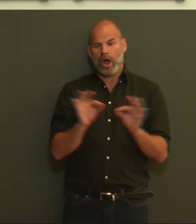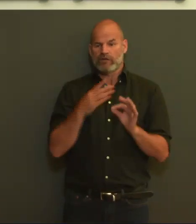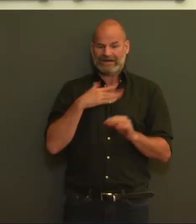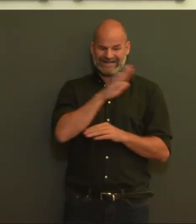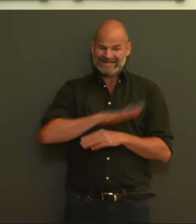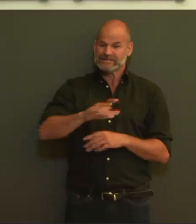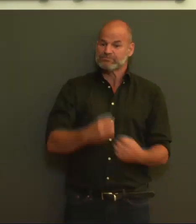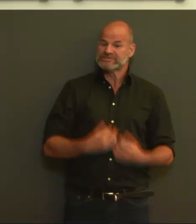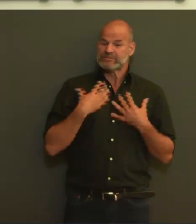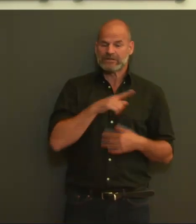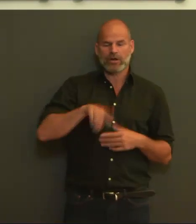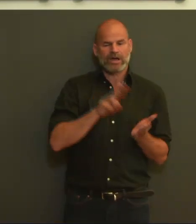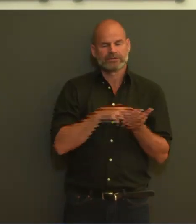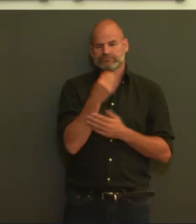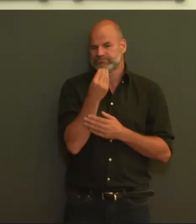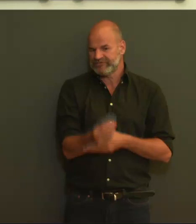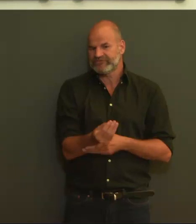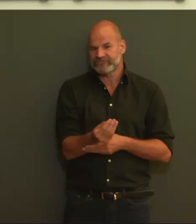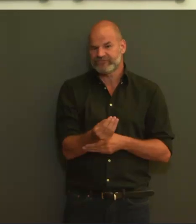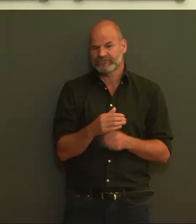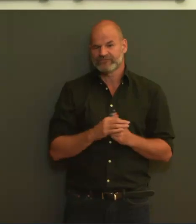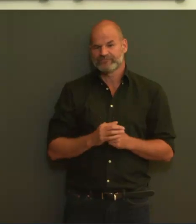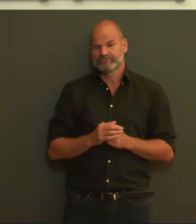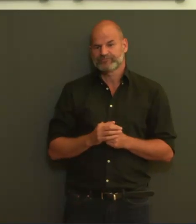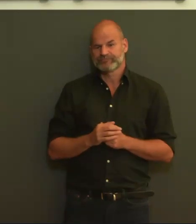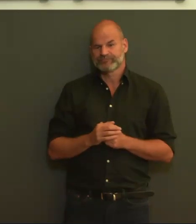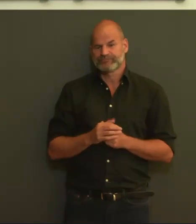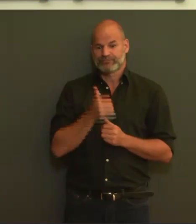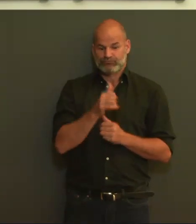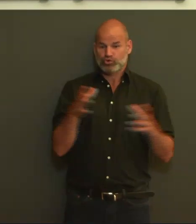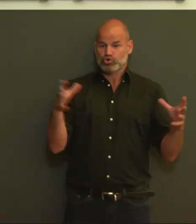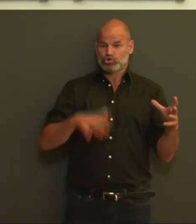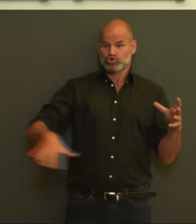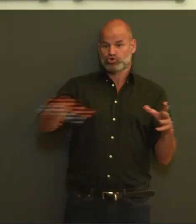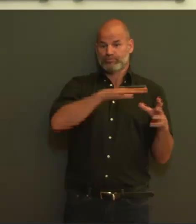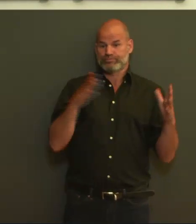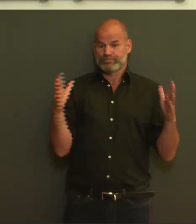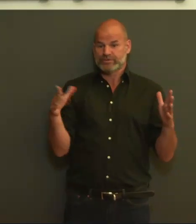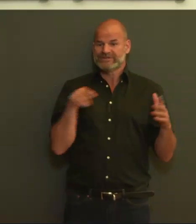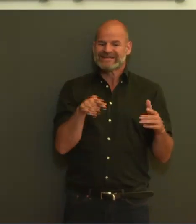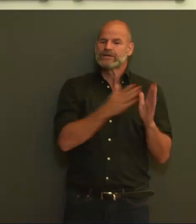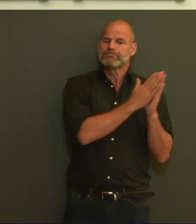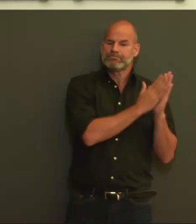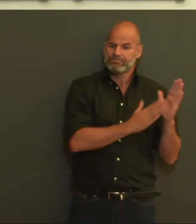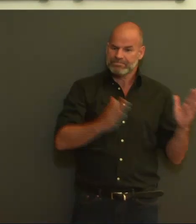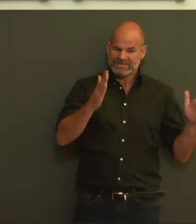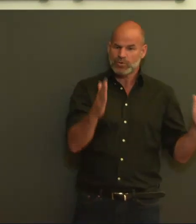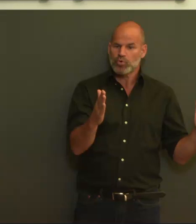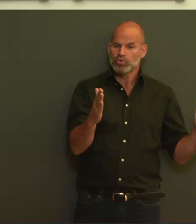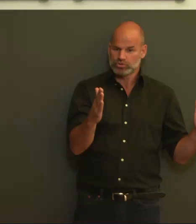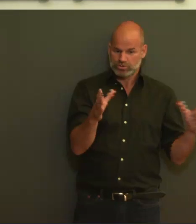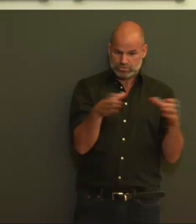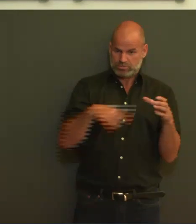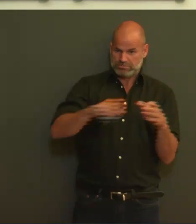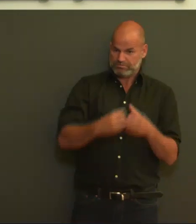alle COVID-gevallen die bevestigd werden in die periode, werden vastgesteld bij kinderen. Niettegenstaande